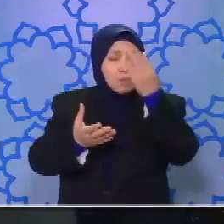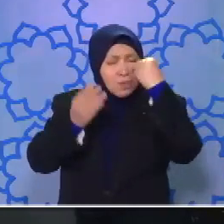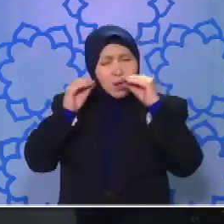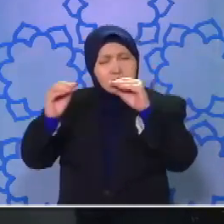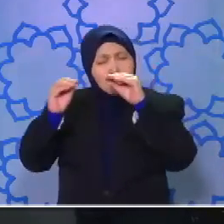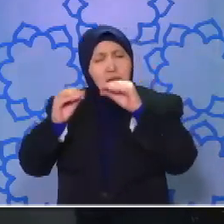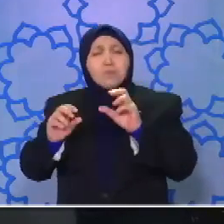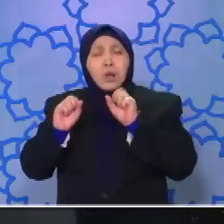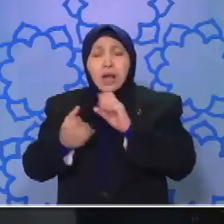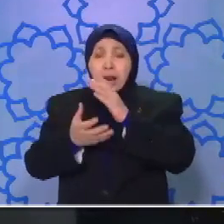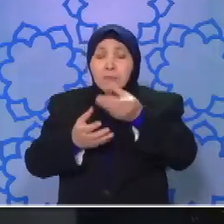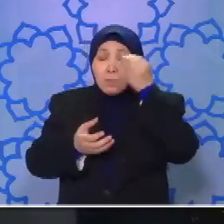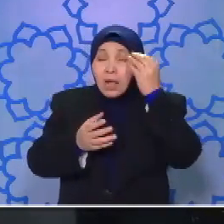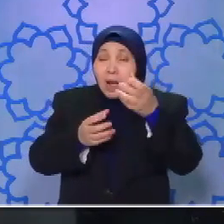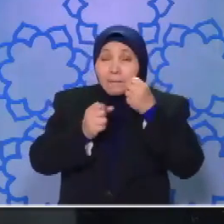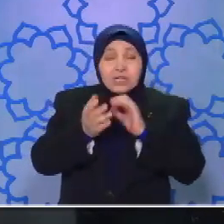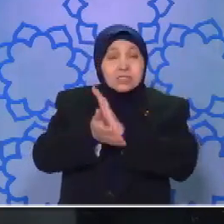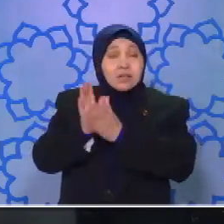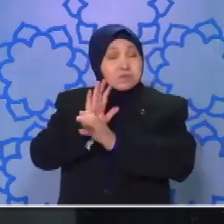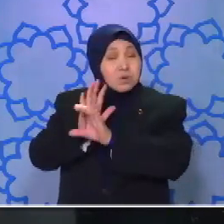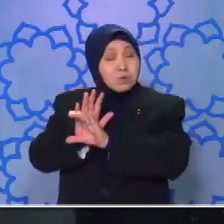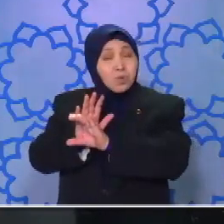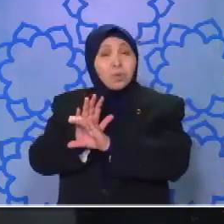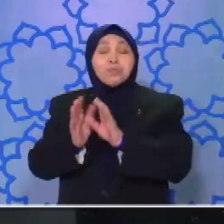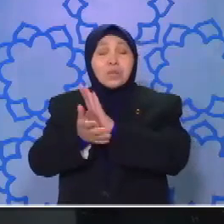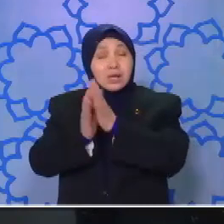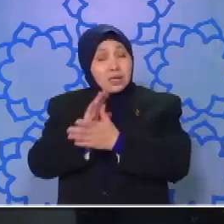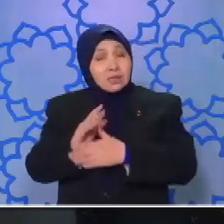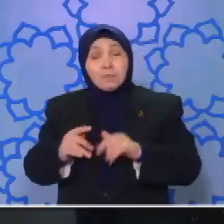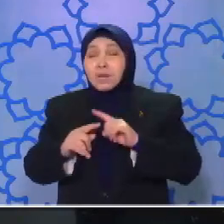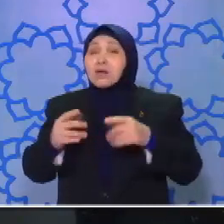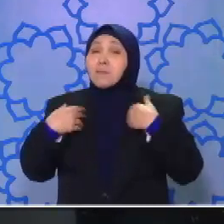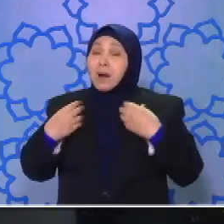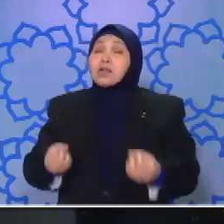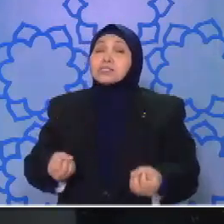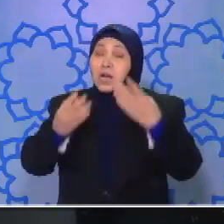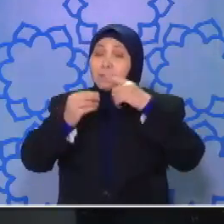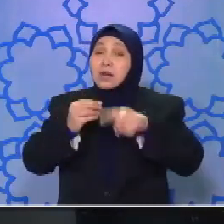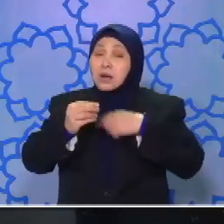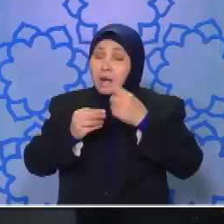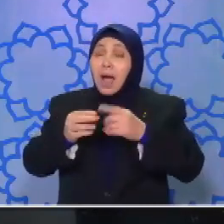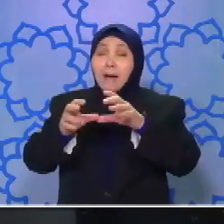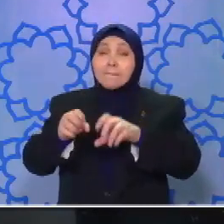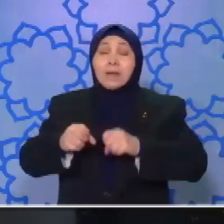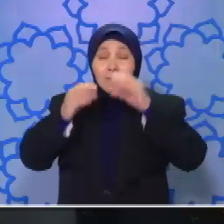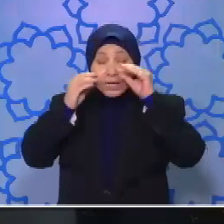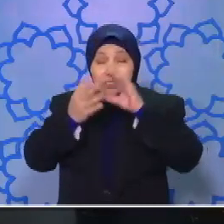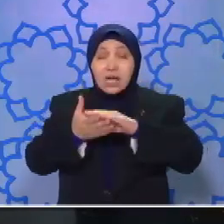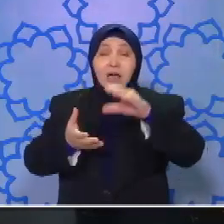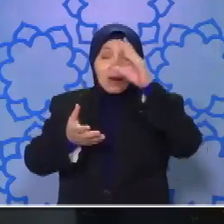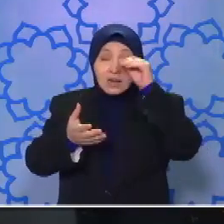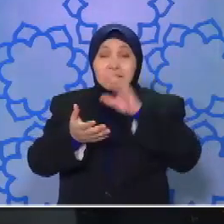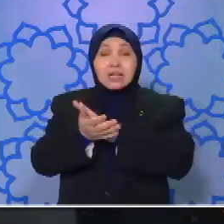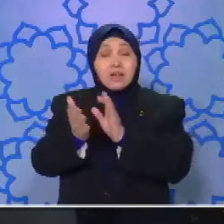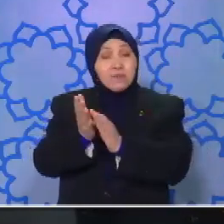Walaupun mungkin di sana ada yang perkara yang khusus siap untuk para Nabi SAW, tapi banyak perkara-perkara yang boleh kita ambil pengajaran bila Ustaz Fahs dapat